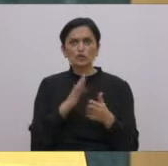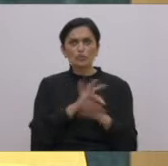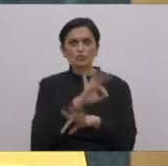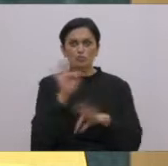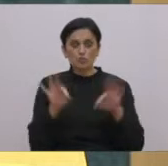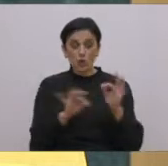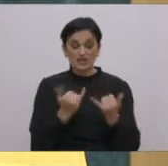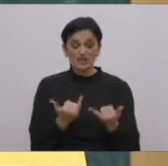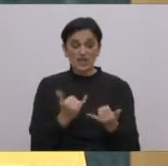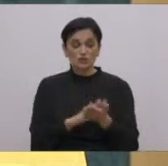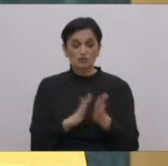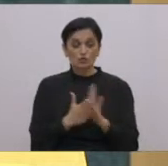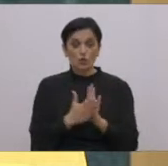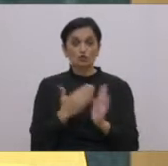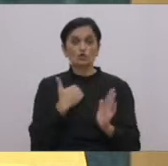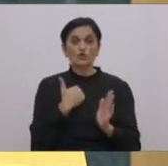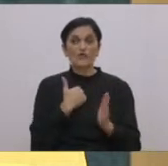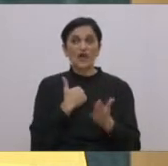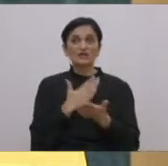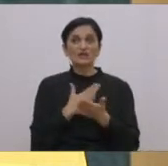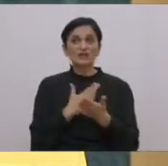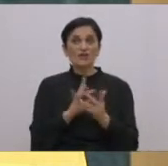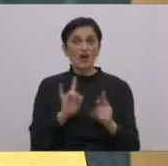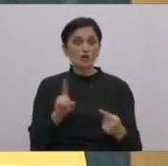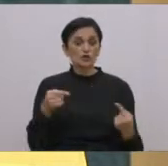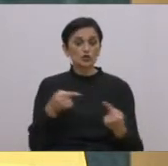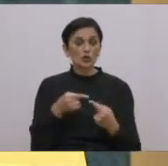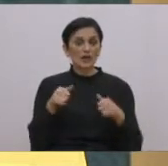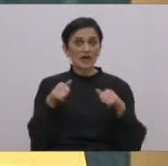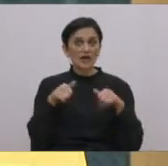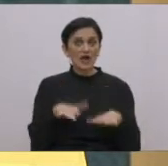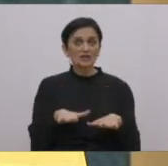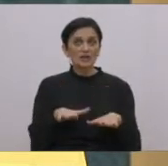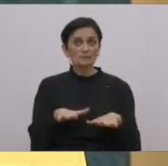და დღეის მდგომარეობით უკვე ჩვენ გვაქვს შესაბამისი გადაწყვეტა.